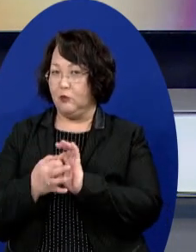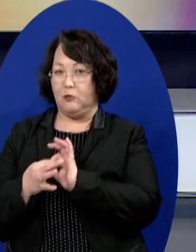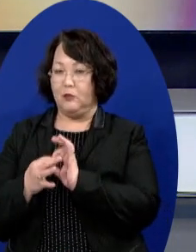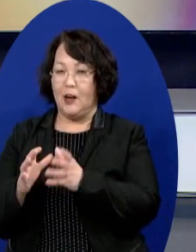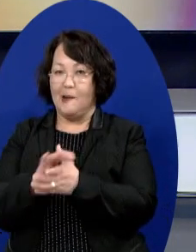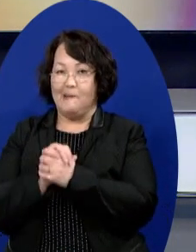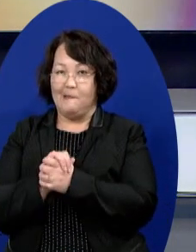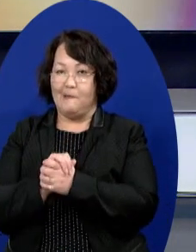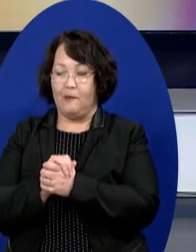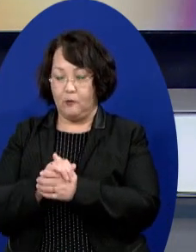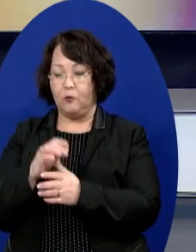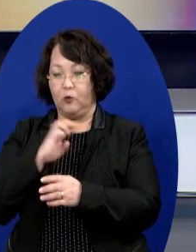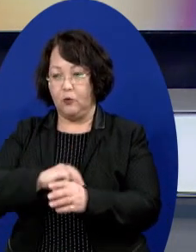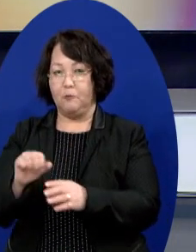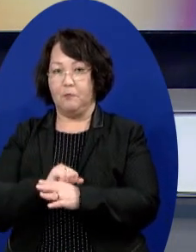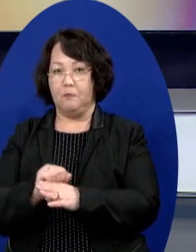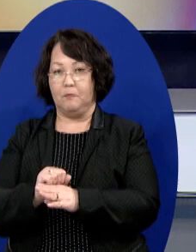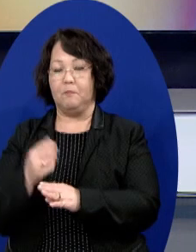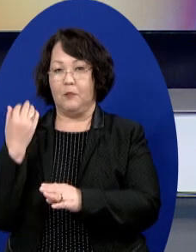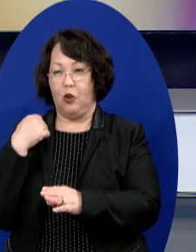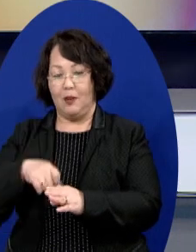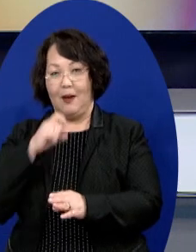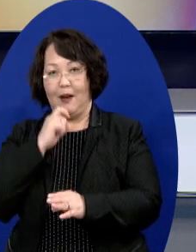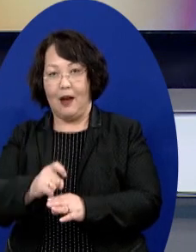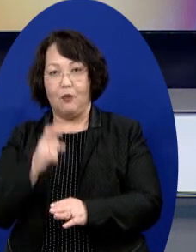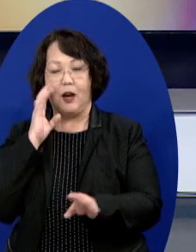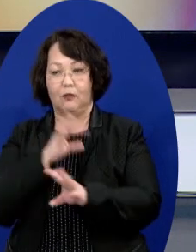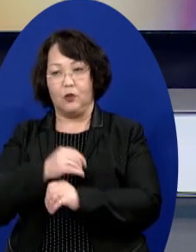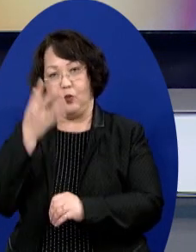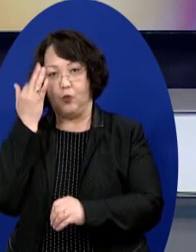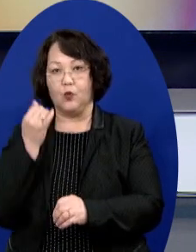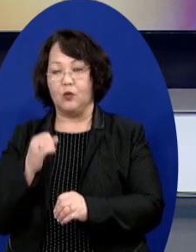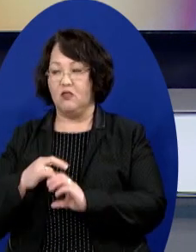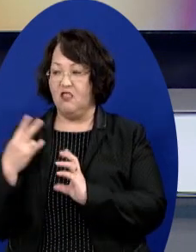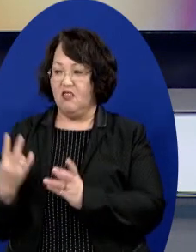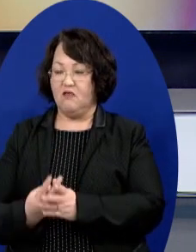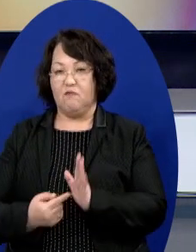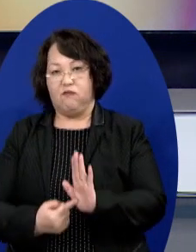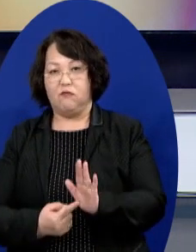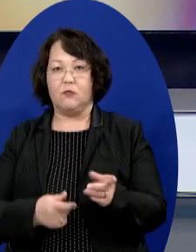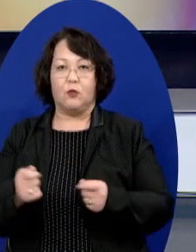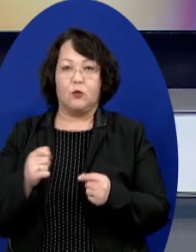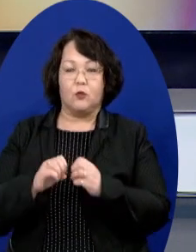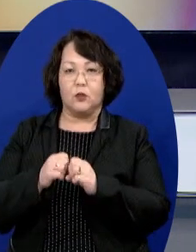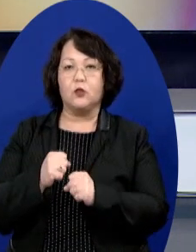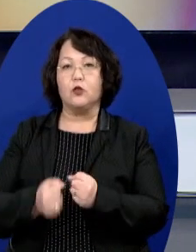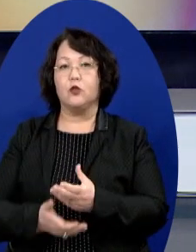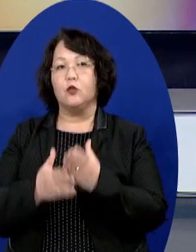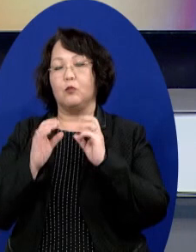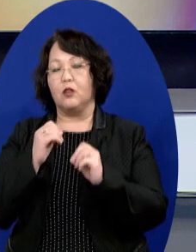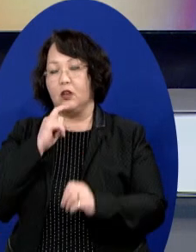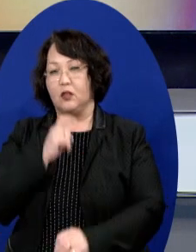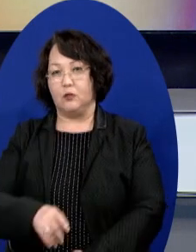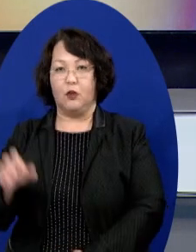санааны нэгдлийн үүднээс бэлтгэж ирсэн бид одоо хариу арга хэмжээг бол тун удахгүй нэгдмэл байдлаар уян хатан зохицуулалтаагаар авах болно гэдгийг мэдгдлээ.